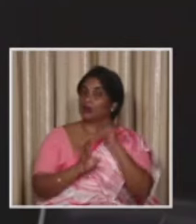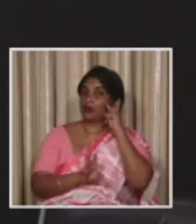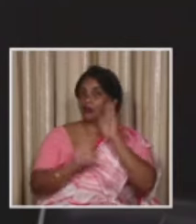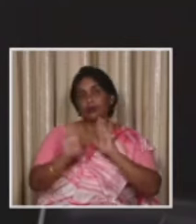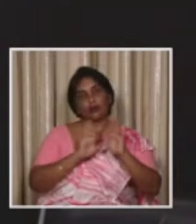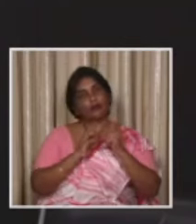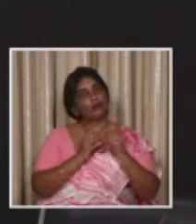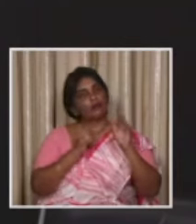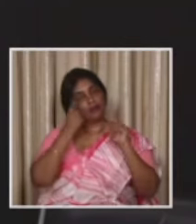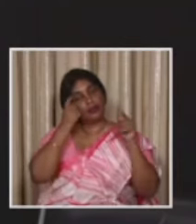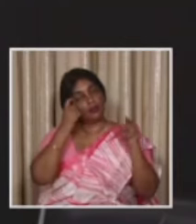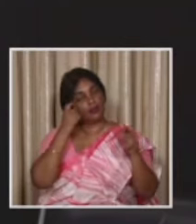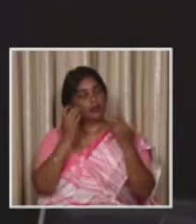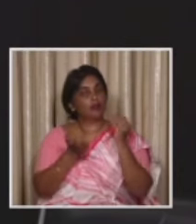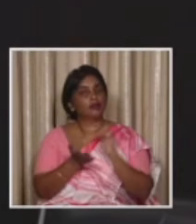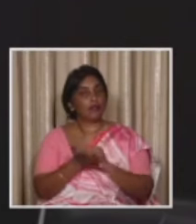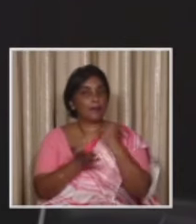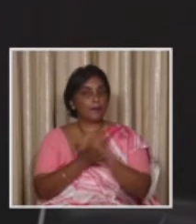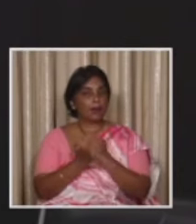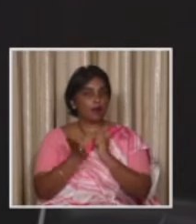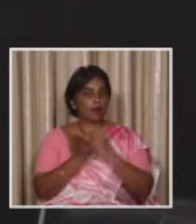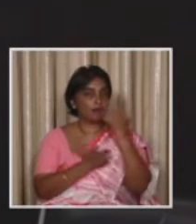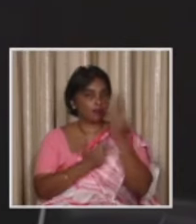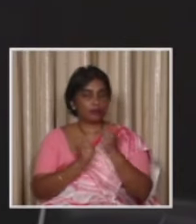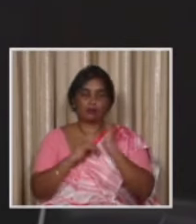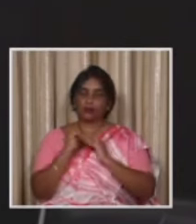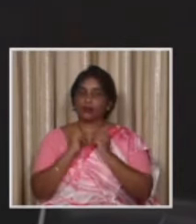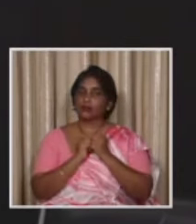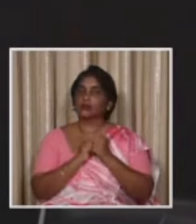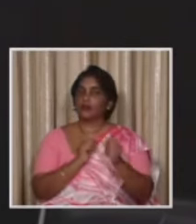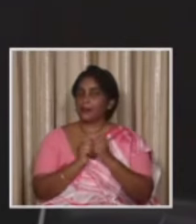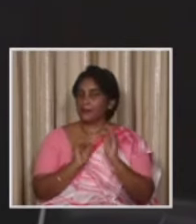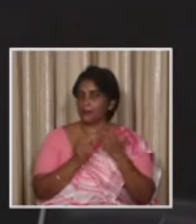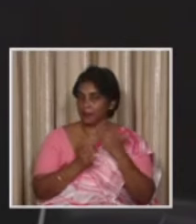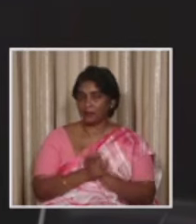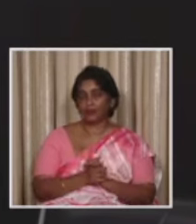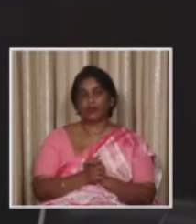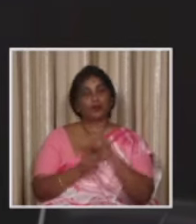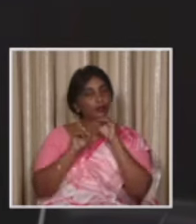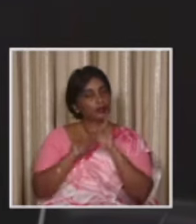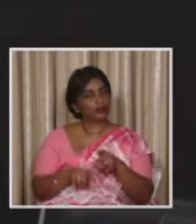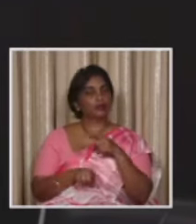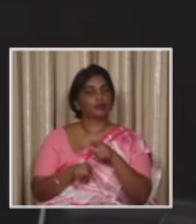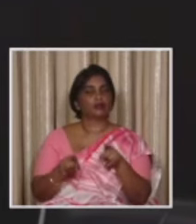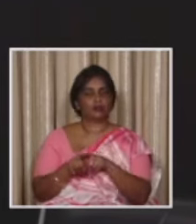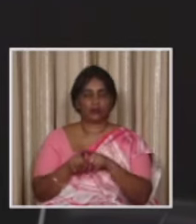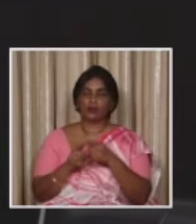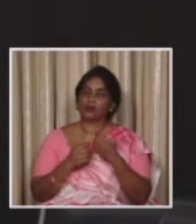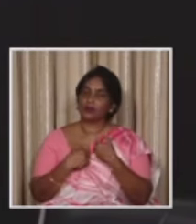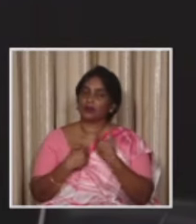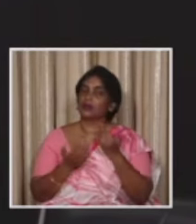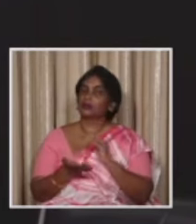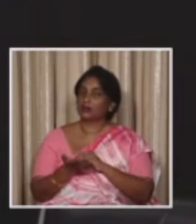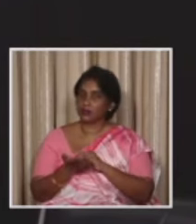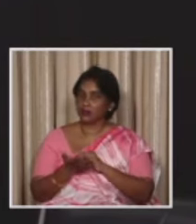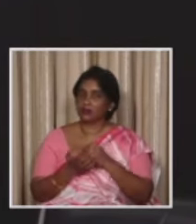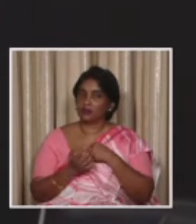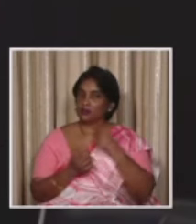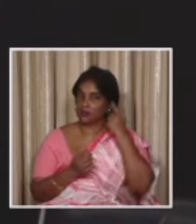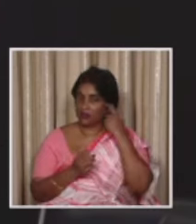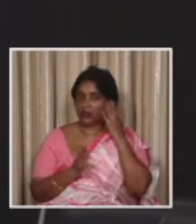කළමනාකරණය කරලා මෙයට නැවත බැංකු ණය ලබා දීමේ වැඩපිළිවෙල අපි ආරම්භ කෙරුවා. ඒ වගේම අපිට තවත් මම